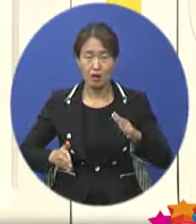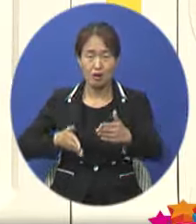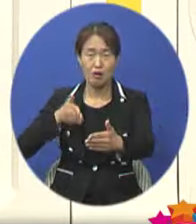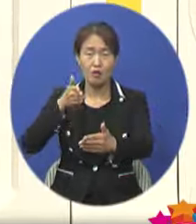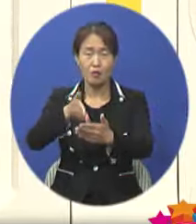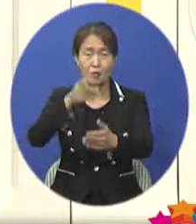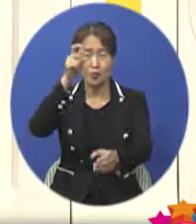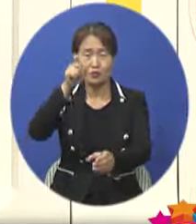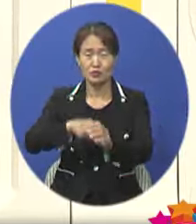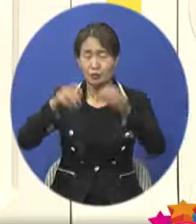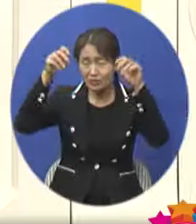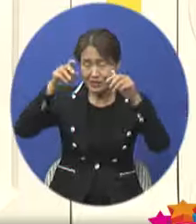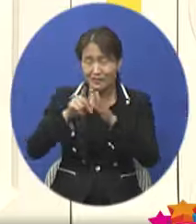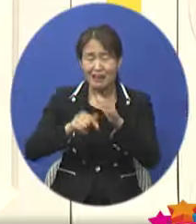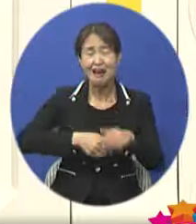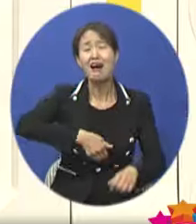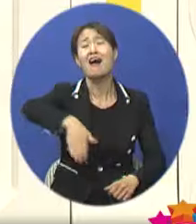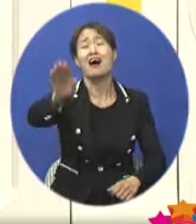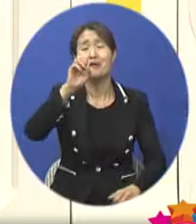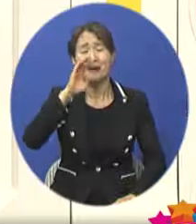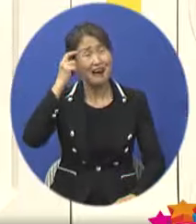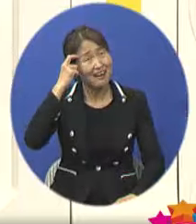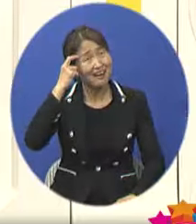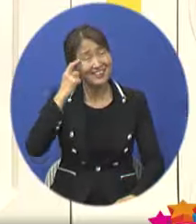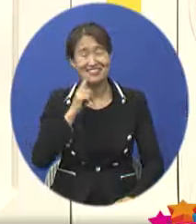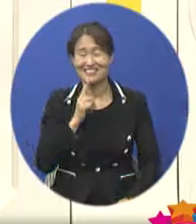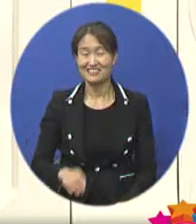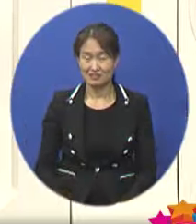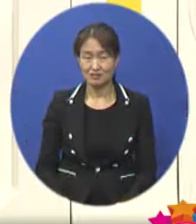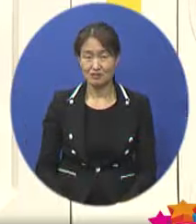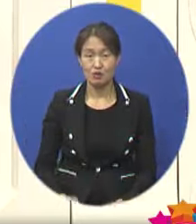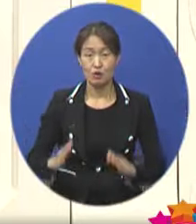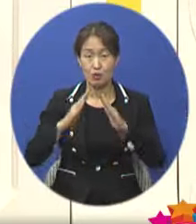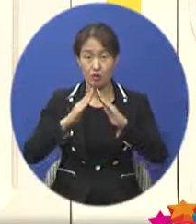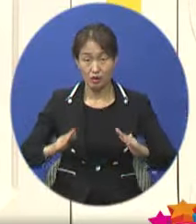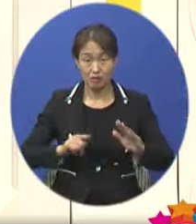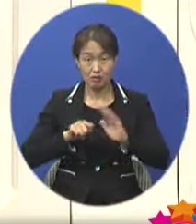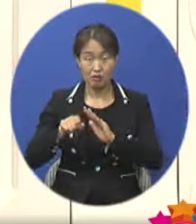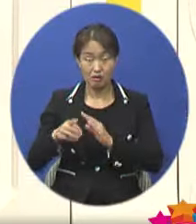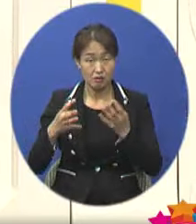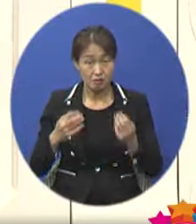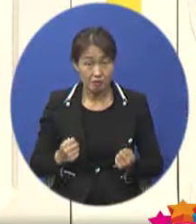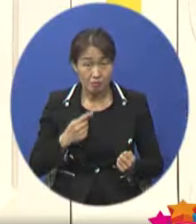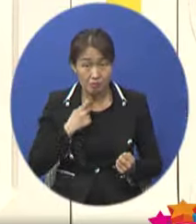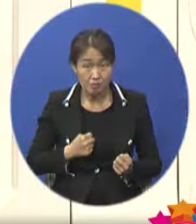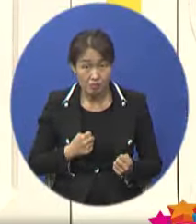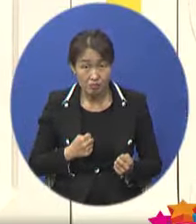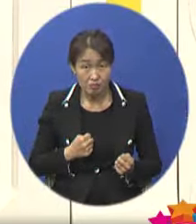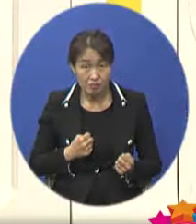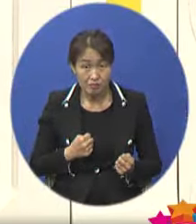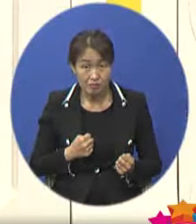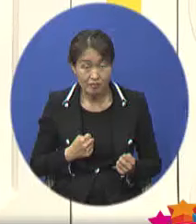가보시라고 하려고 이렇게. 한번 가보세요. 네. 네. 호남 쪽에는 많이 가보셨어요? 예.